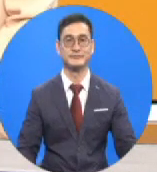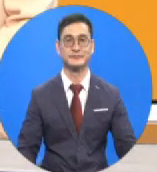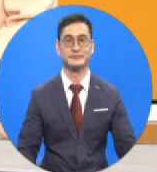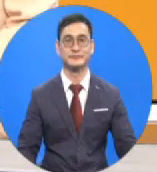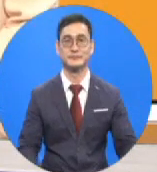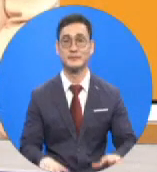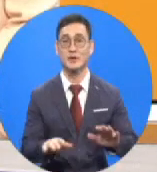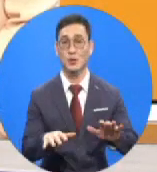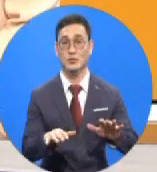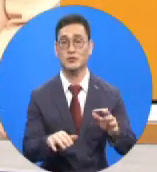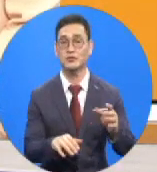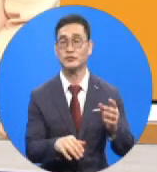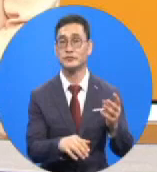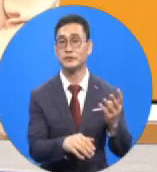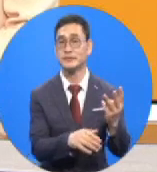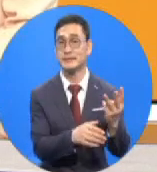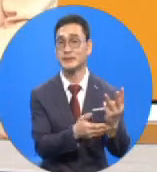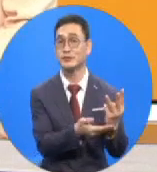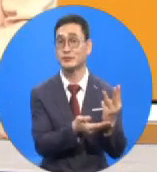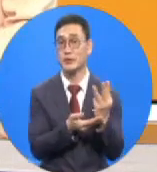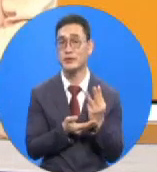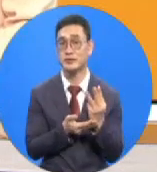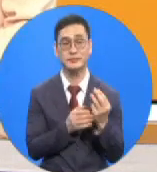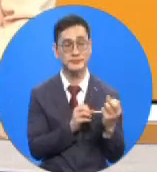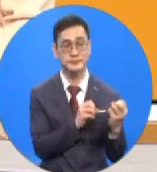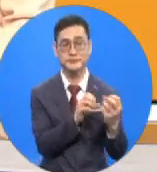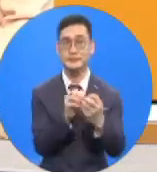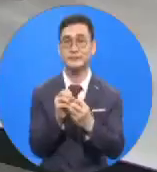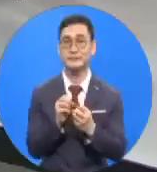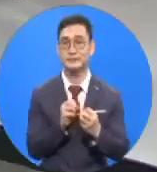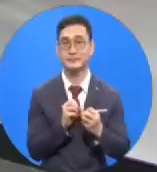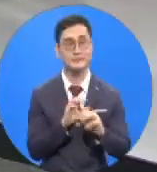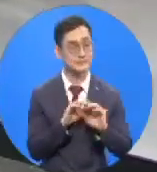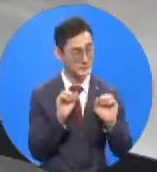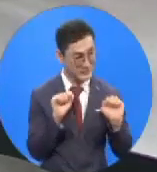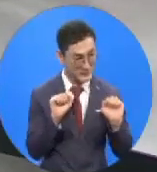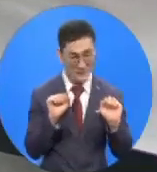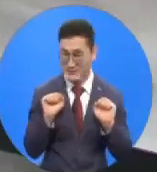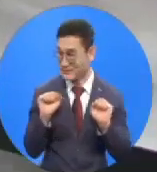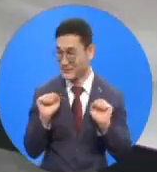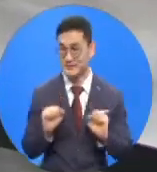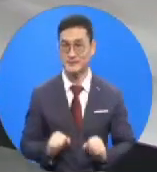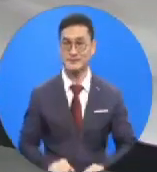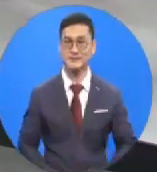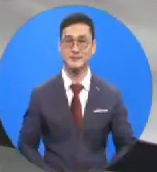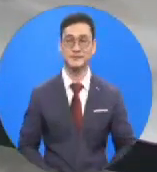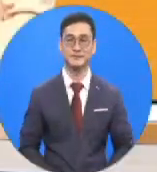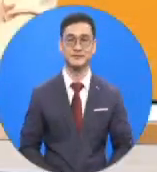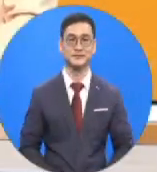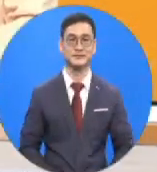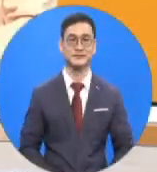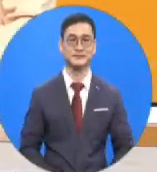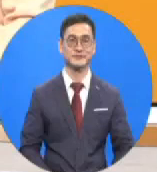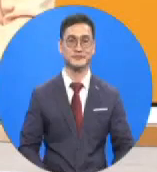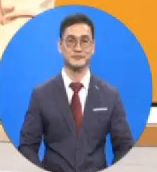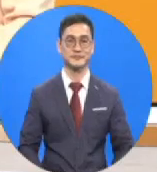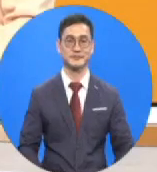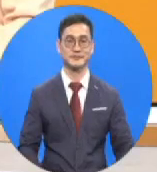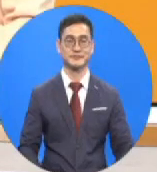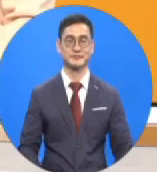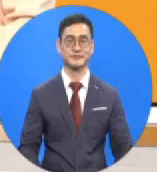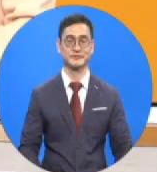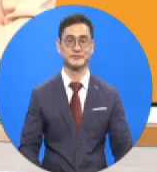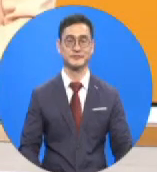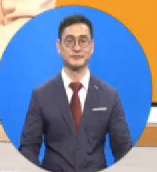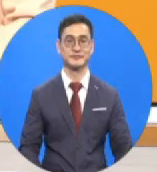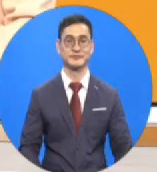내가 교수 이현종 문화일보 논설위원 최영일 시사평론가 나오셨습니다 어서오세요 여자구요 네 그런